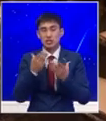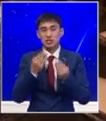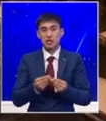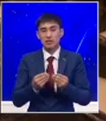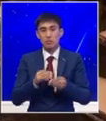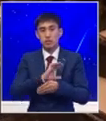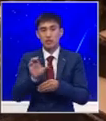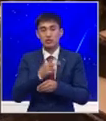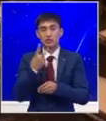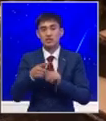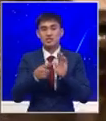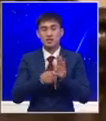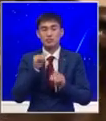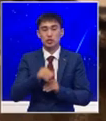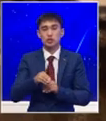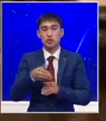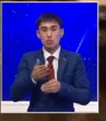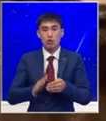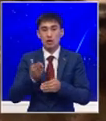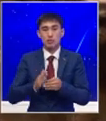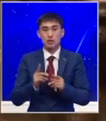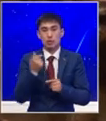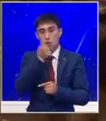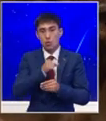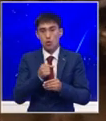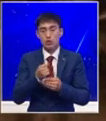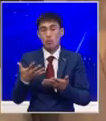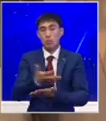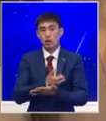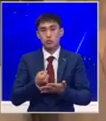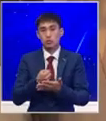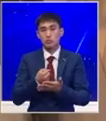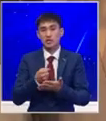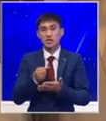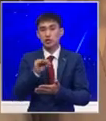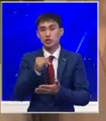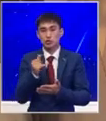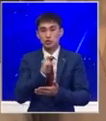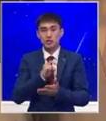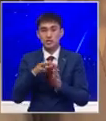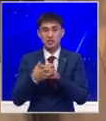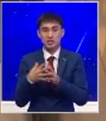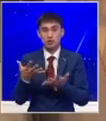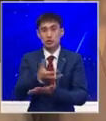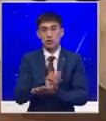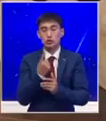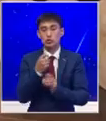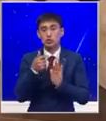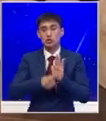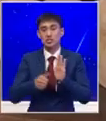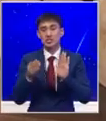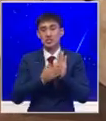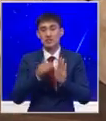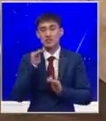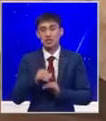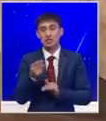производят 27 тысяч булок хлеба. Этот год был особенно плодородным для семиреченских крестьян, которые собрали 169